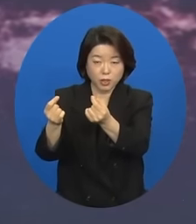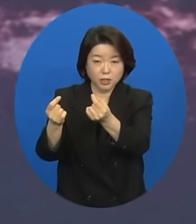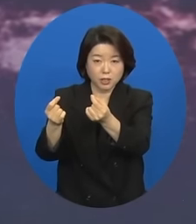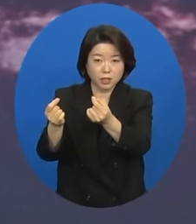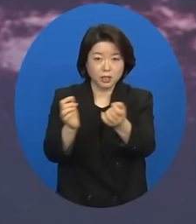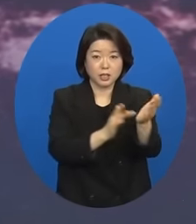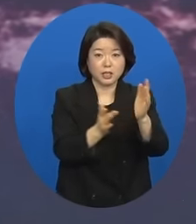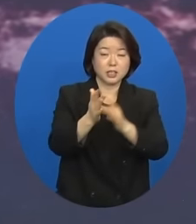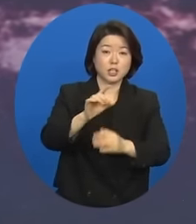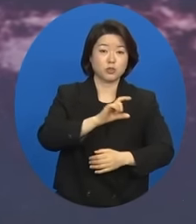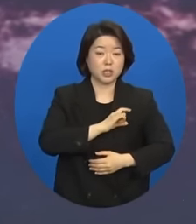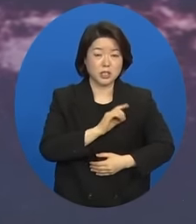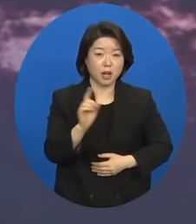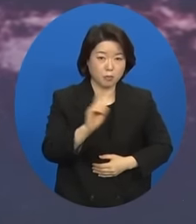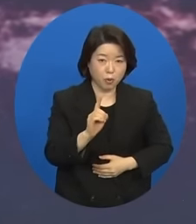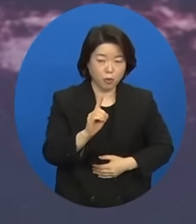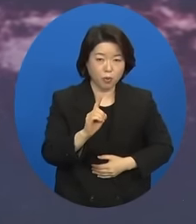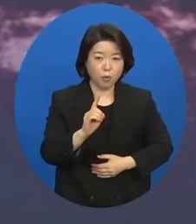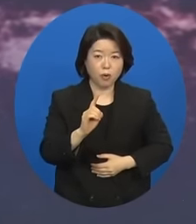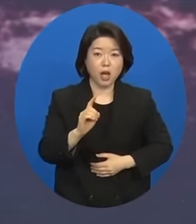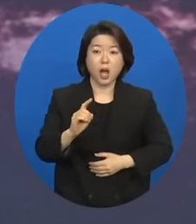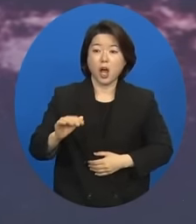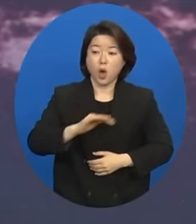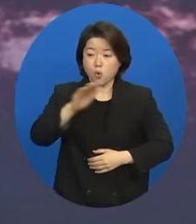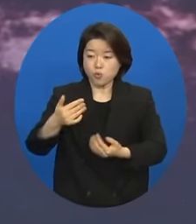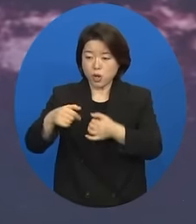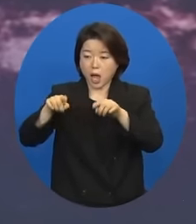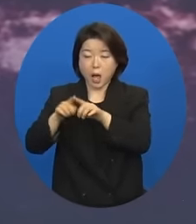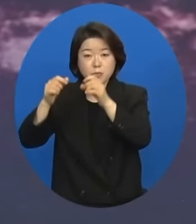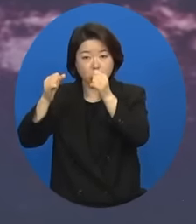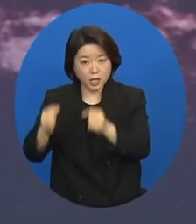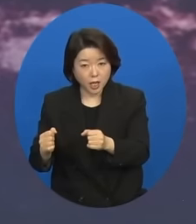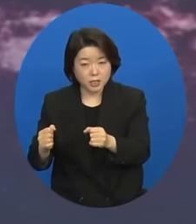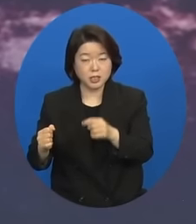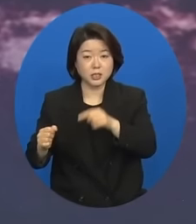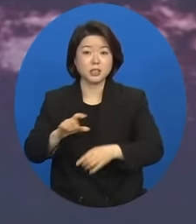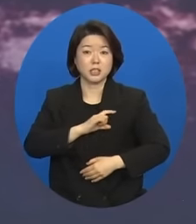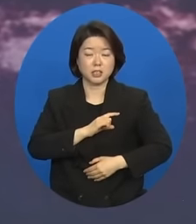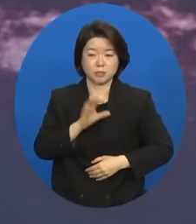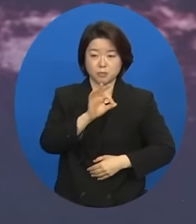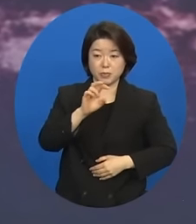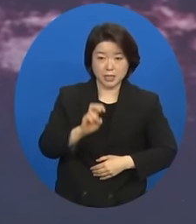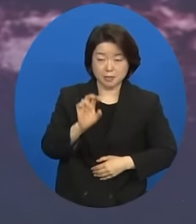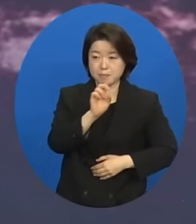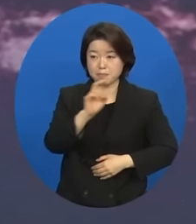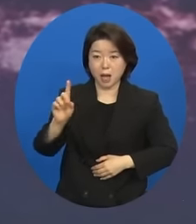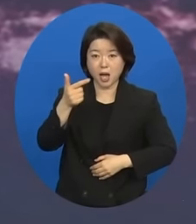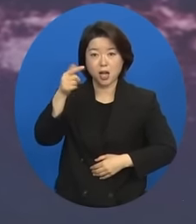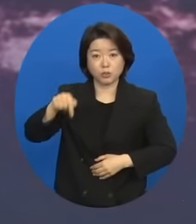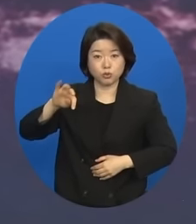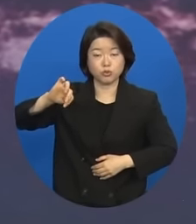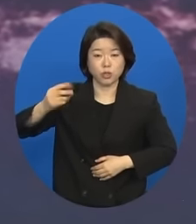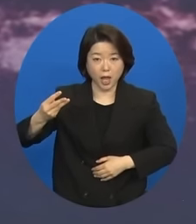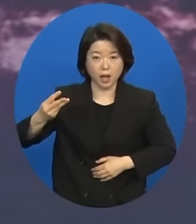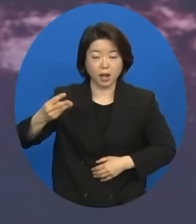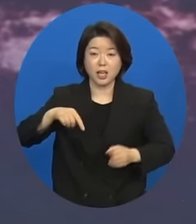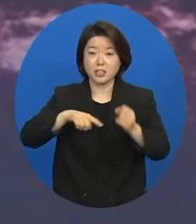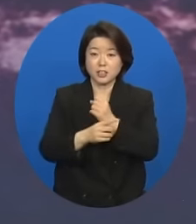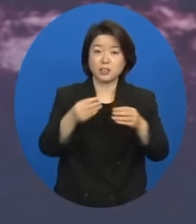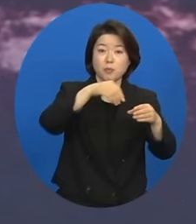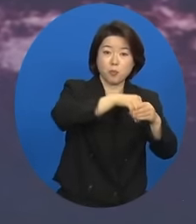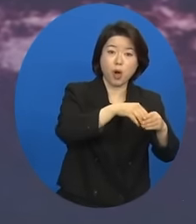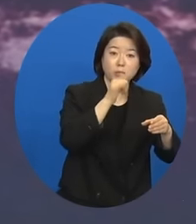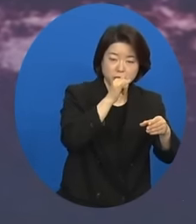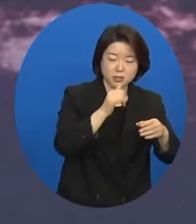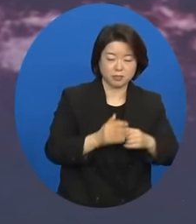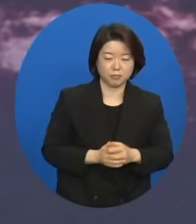뭡니까 임마누엘이아요 우리와 함께하시는 하나님 그거를 지금 말씀하고 있 예수님을 보여주면서